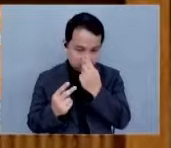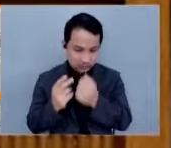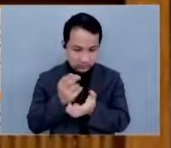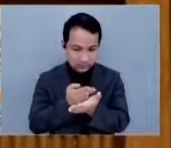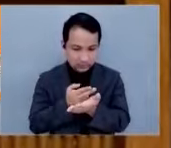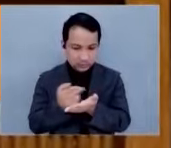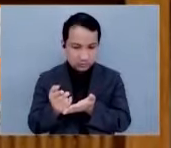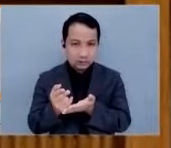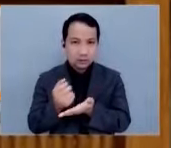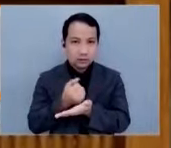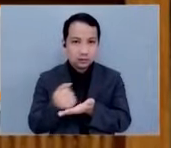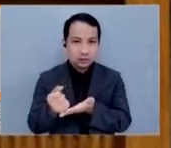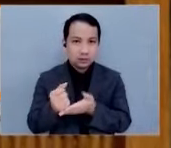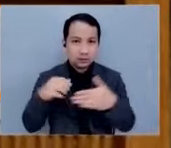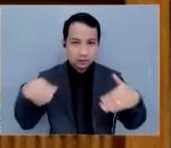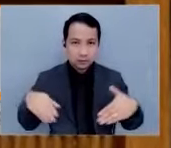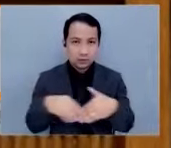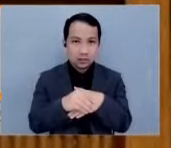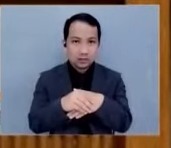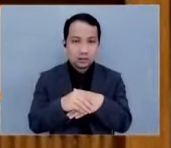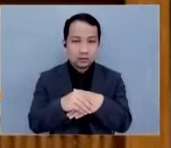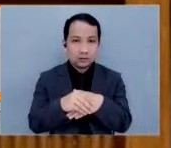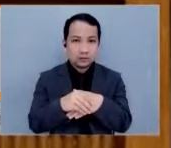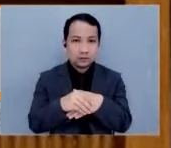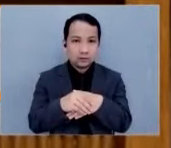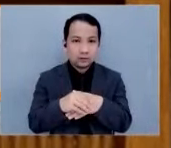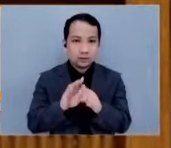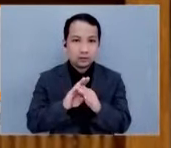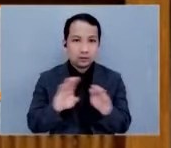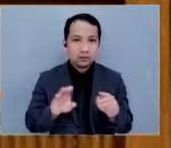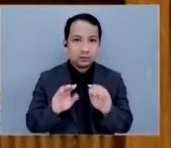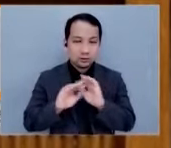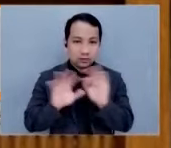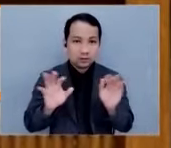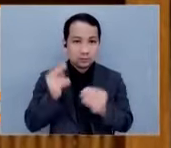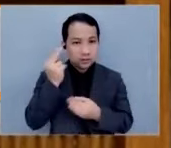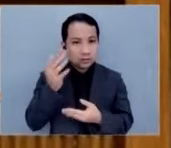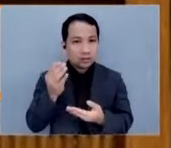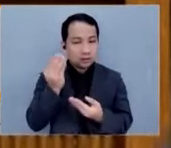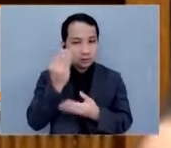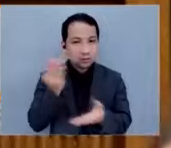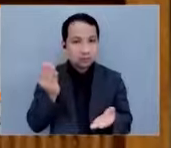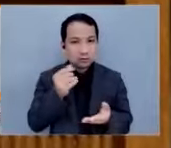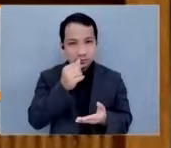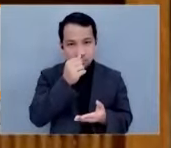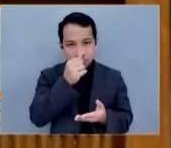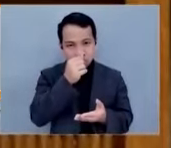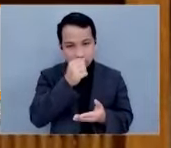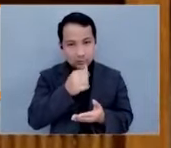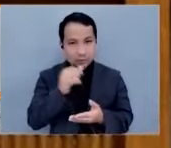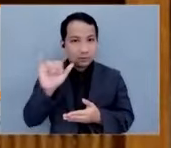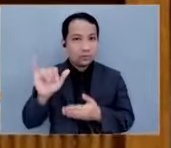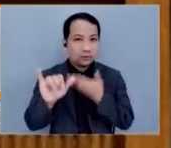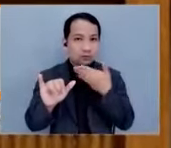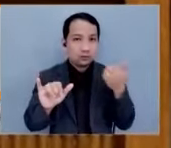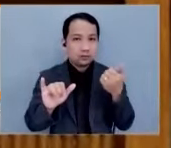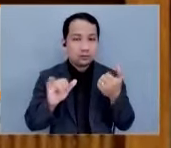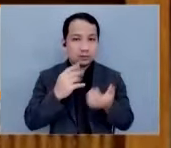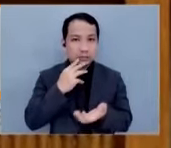ng pag-isang dibdib, hindi po ba ang malimit nilang sinasabi for better or for worse?